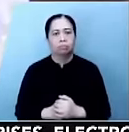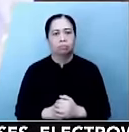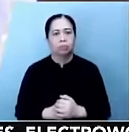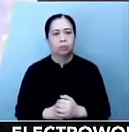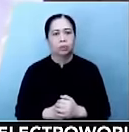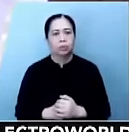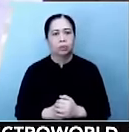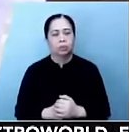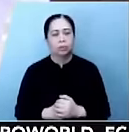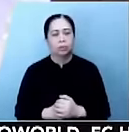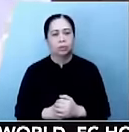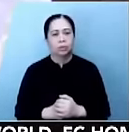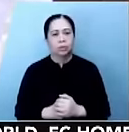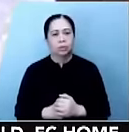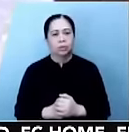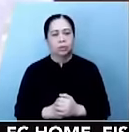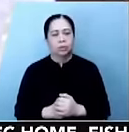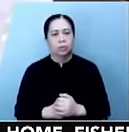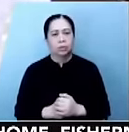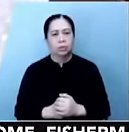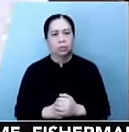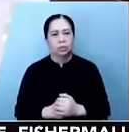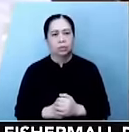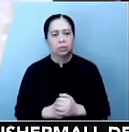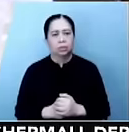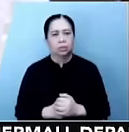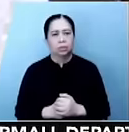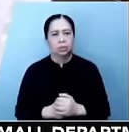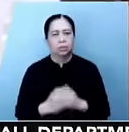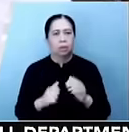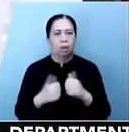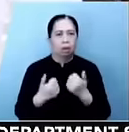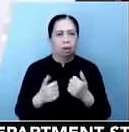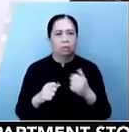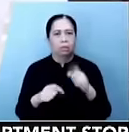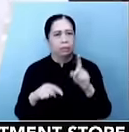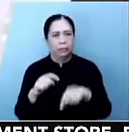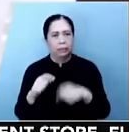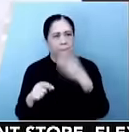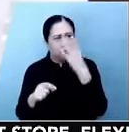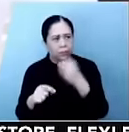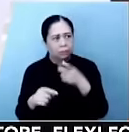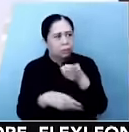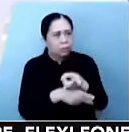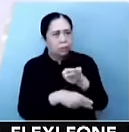Mamula po matulugan, maanuhan ng gamit, makuhaanan. Pagkain po,